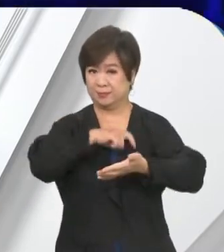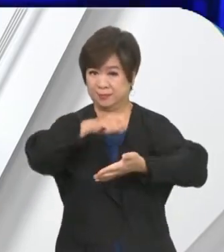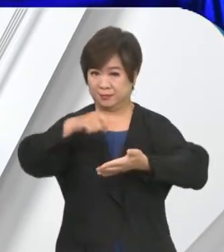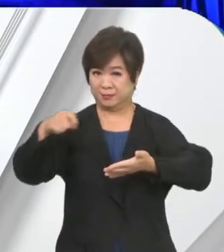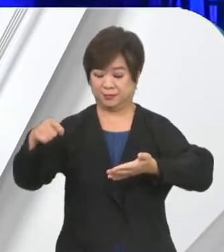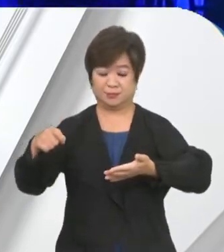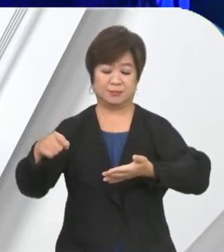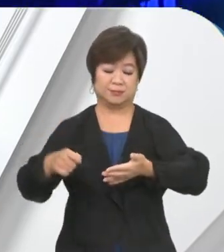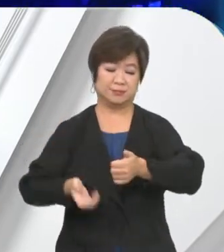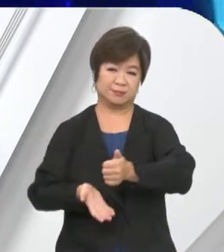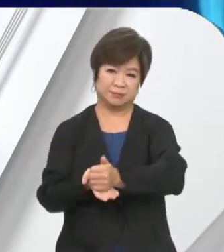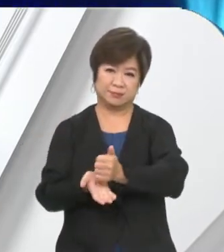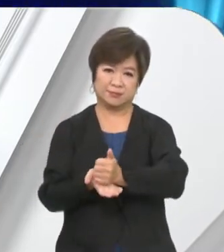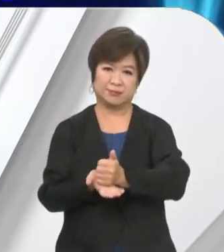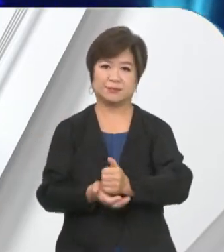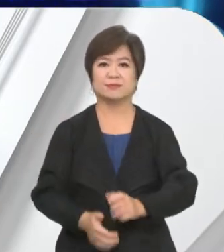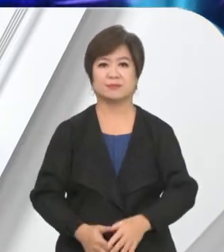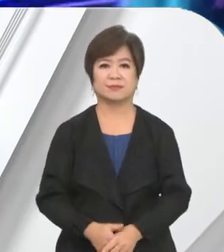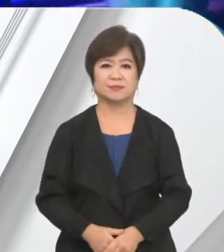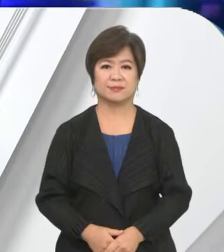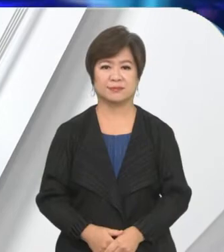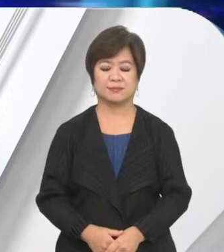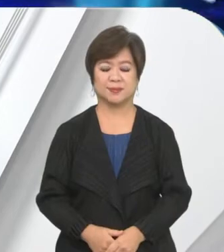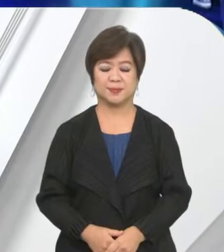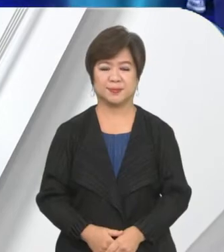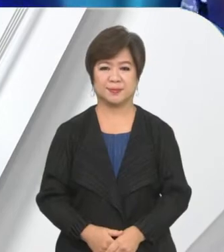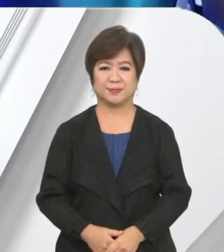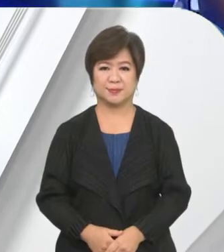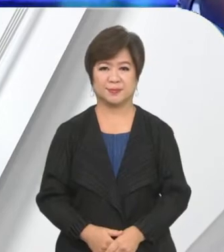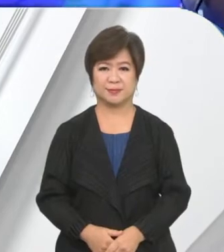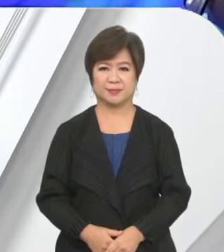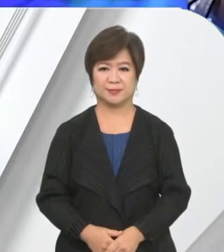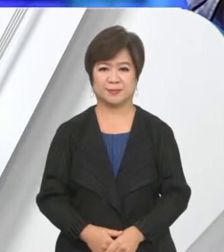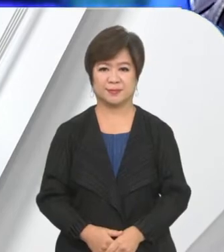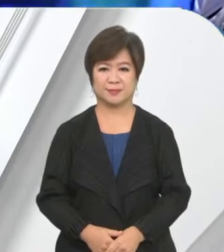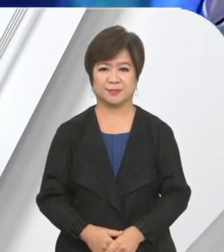下个新闻，林伯君副粉丝综合报道。